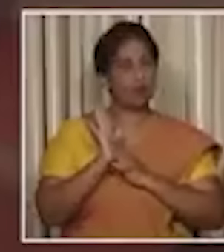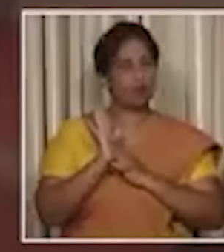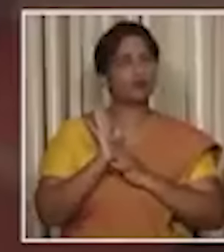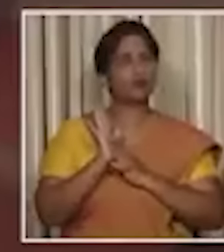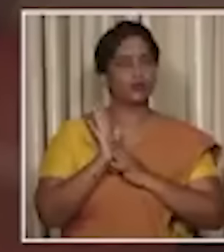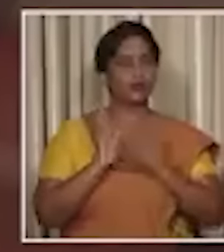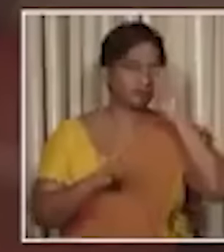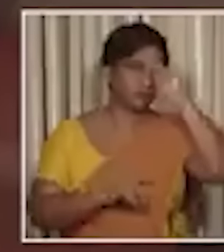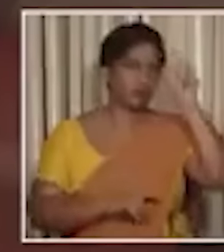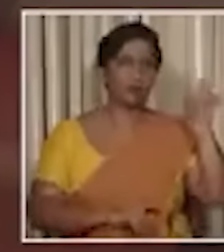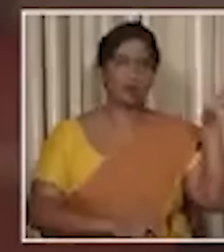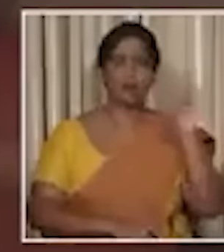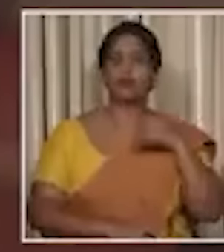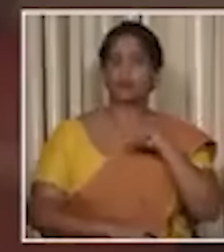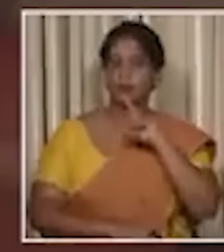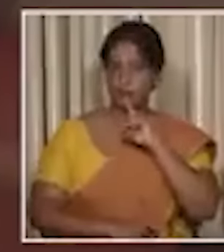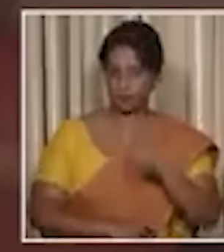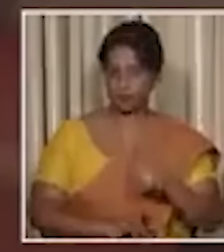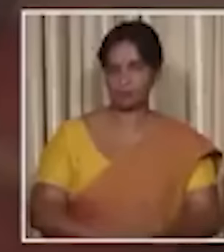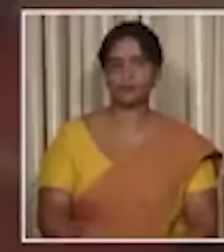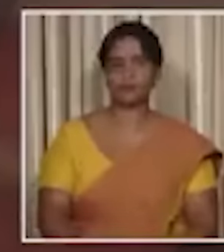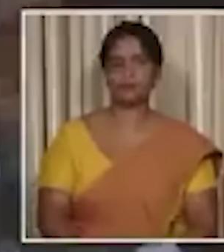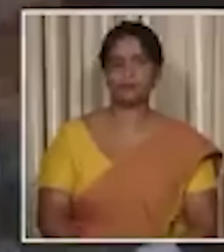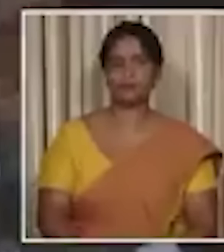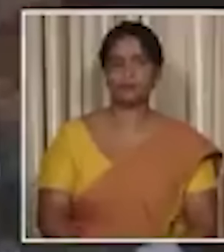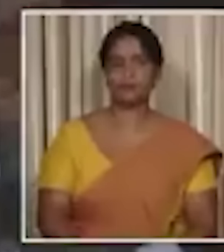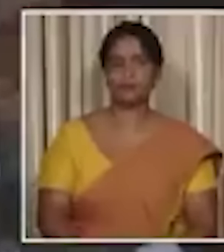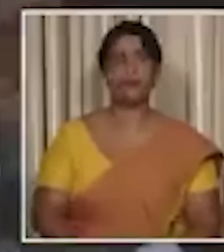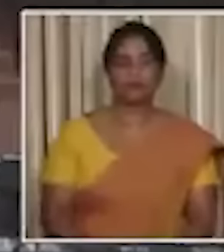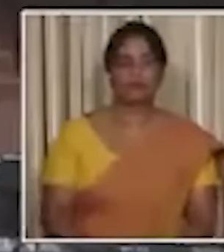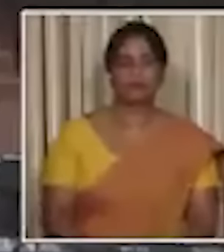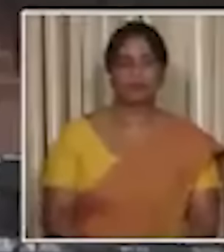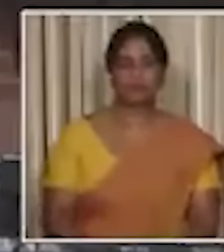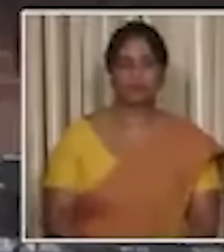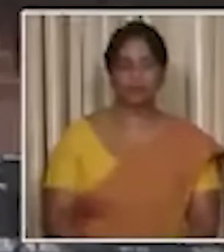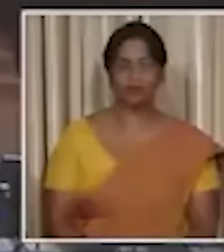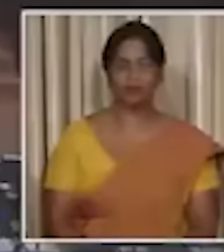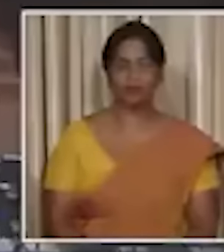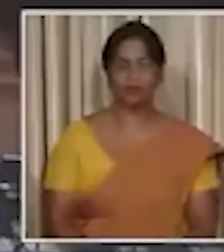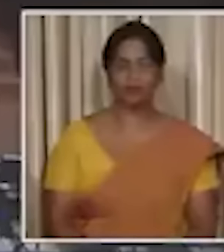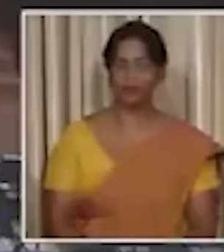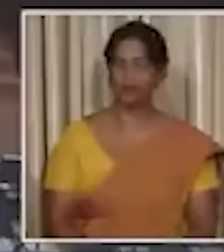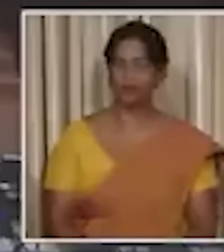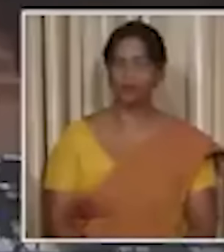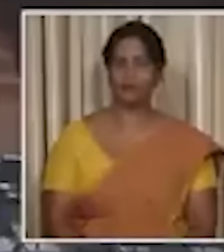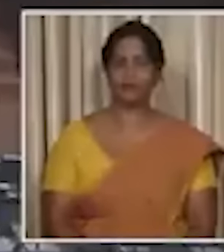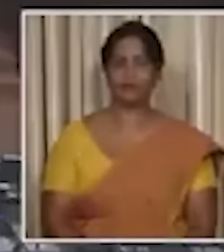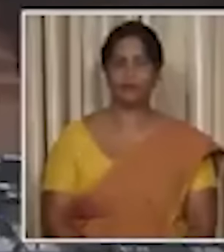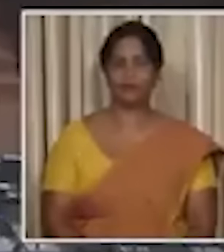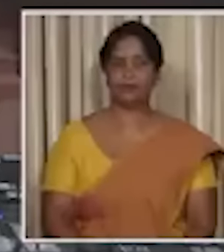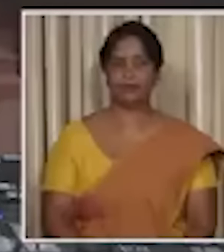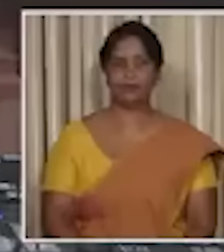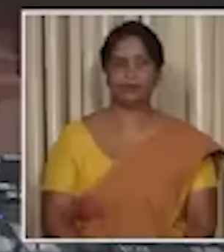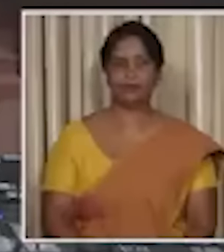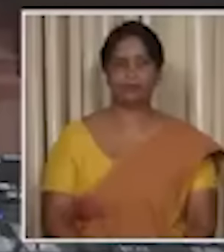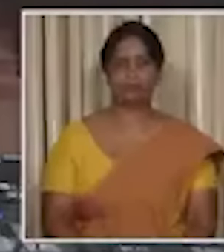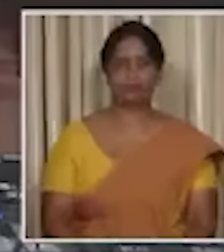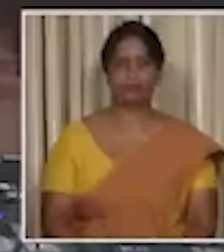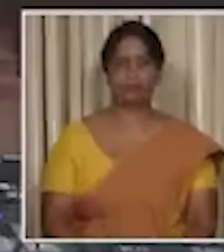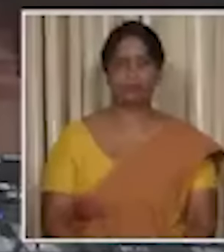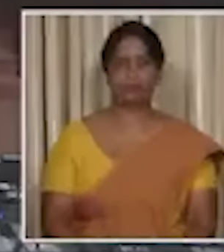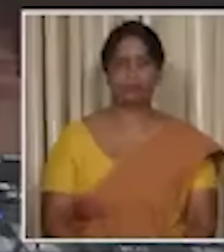சபாநாயகராக முகமது ரிஸ்வி தெரிவு செய்யப்பட்டிருக்கின்றார். இந்த நாடாளுமன்றமானது மிக முக்கியமான நாடாளுமன்றமாக காணப்படுகின்றது. 22 பெண் நாடாளுமன்ற